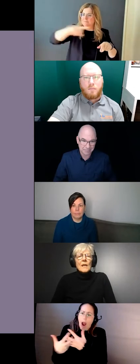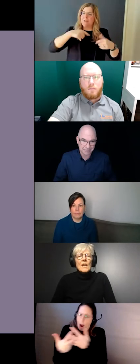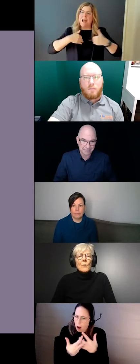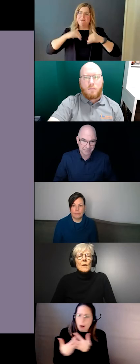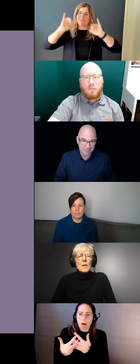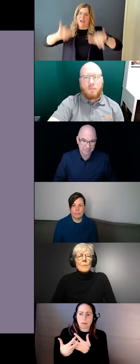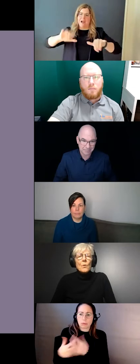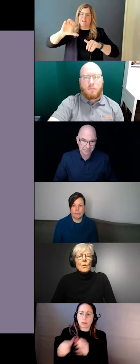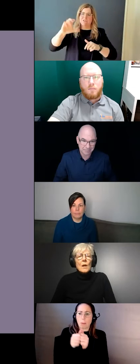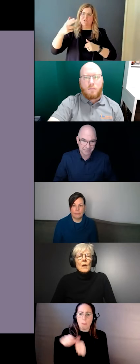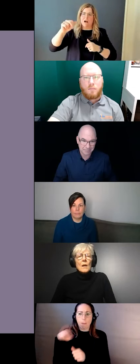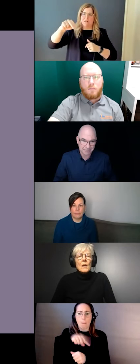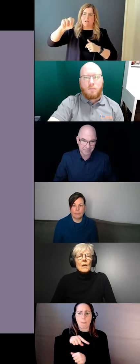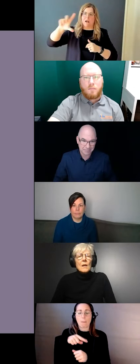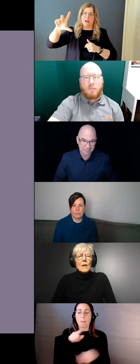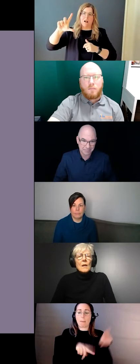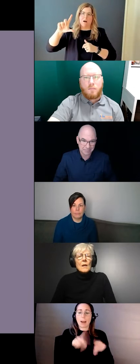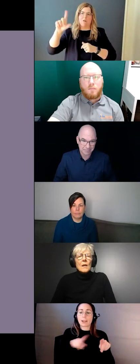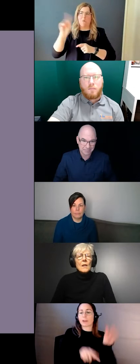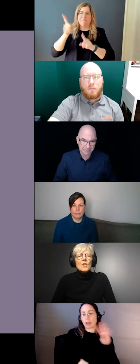Des gens qui entendent